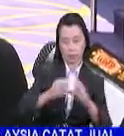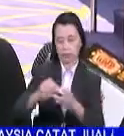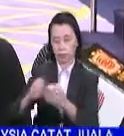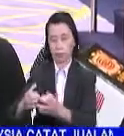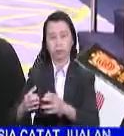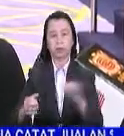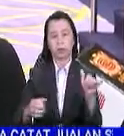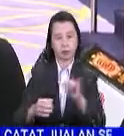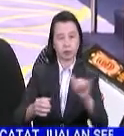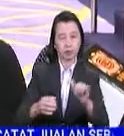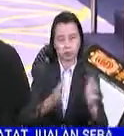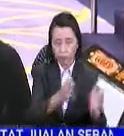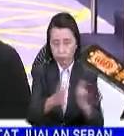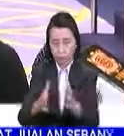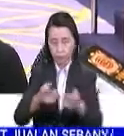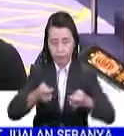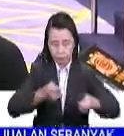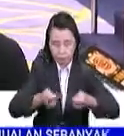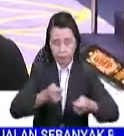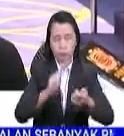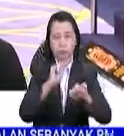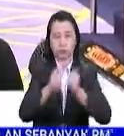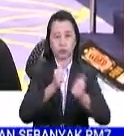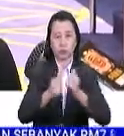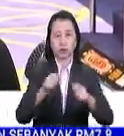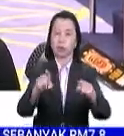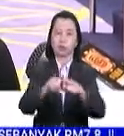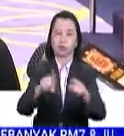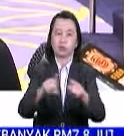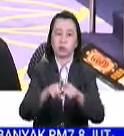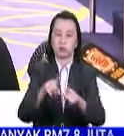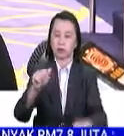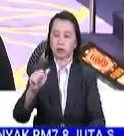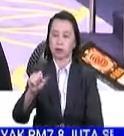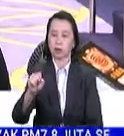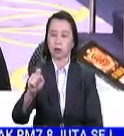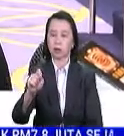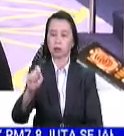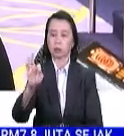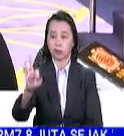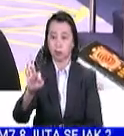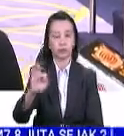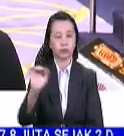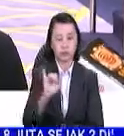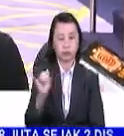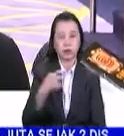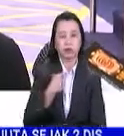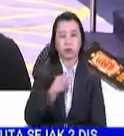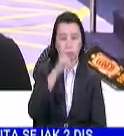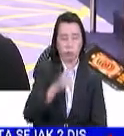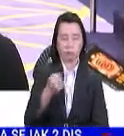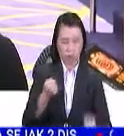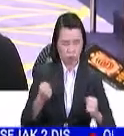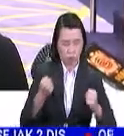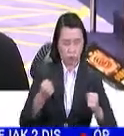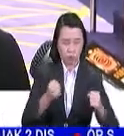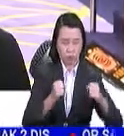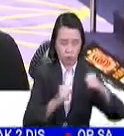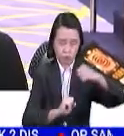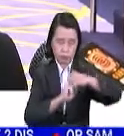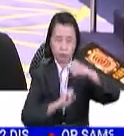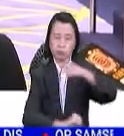diutarakan, iaitu struktur urus tadbir sukan. Sama juga macam ASTAF, di mana kita akan perlu memperkuatkan